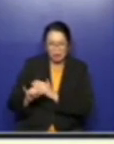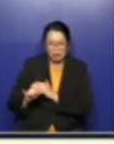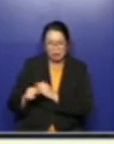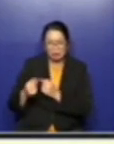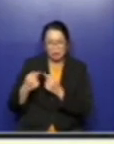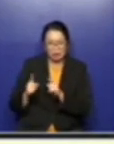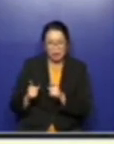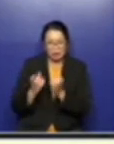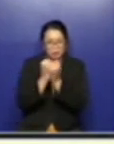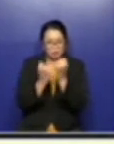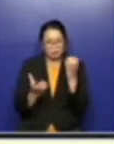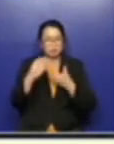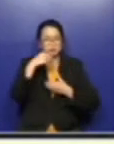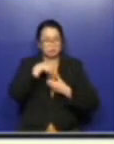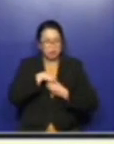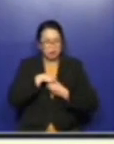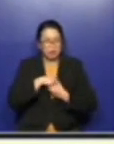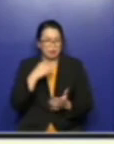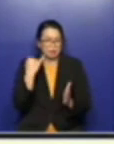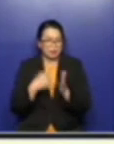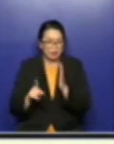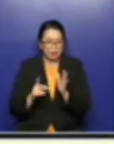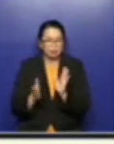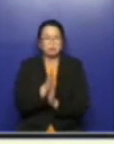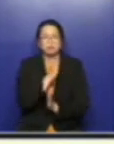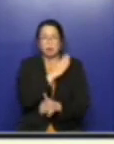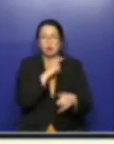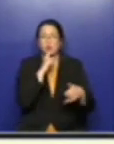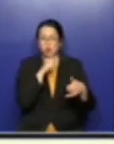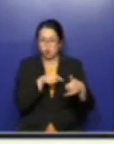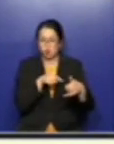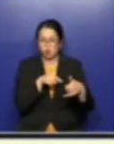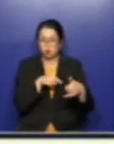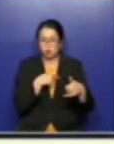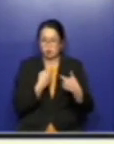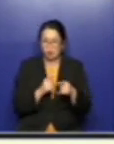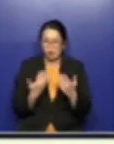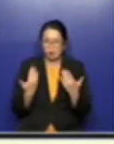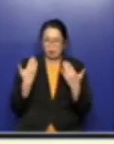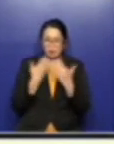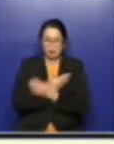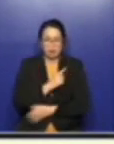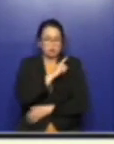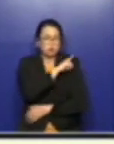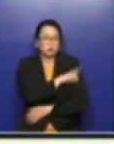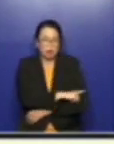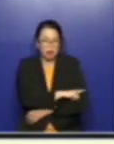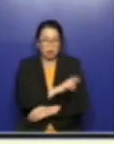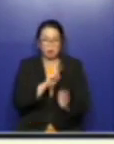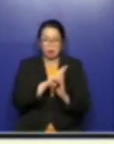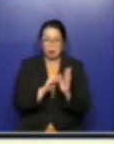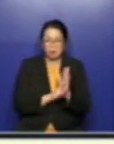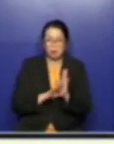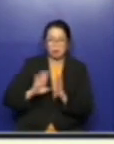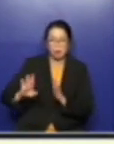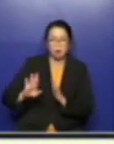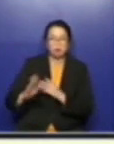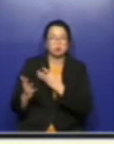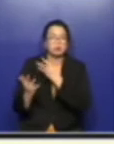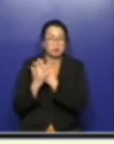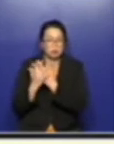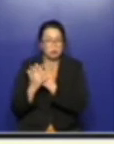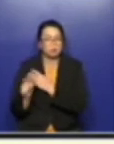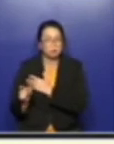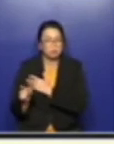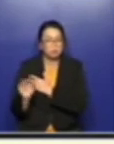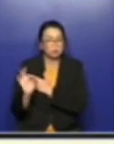างพระธรรมวินัยของพระสงฆ์ท่านยังเป็นพระอยู่จะมาอ้างว่าใส่ชุดขาวเข้าเรือนจำเพราะเป็นระเบียบของเรือนจำก็ว่าไปถ้